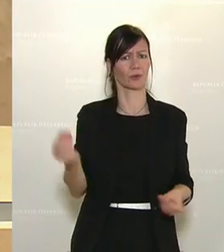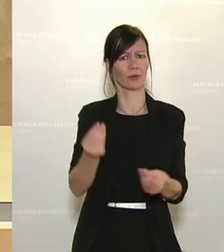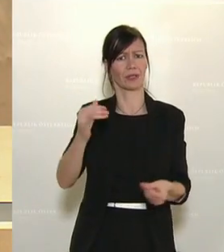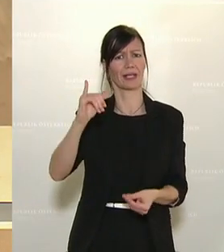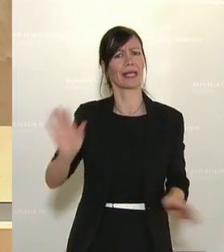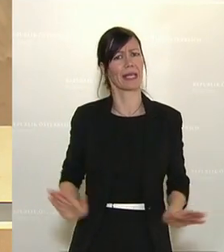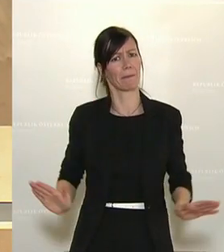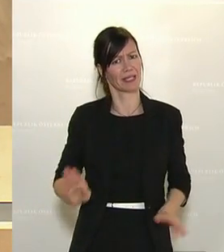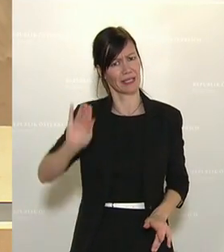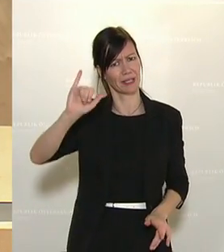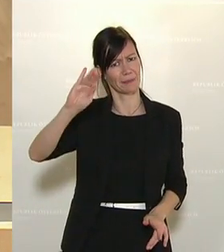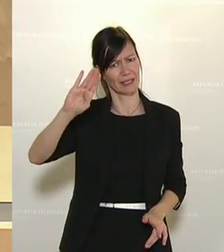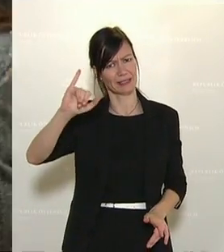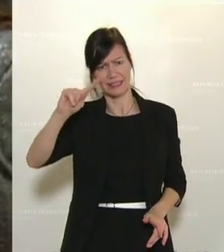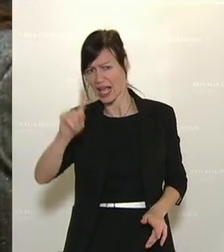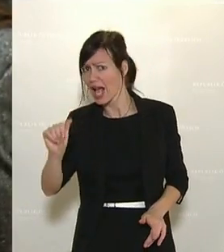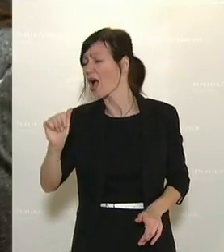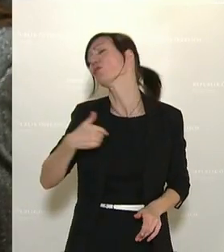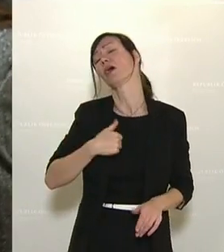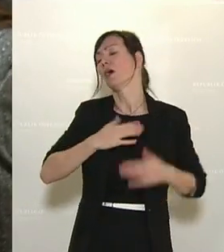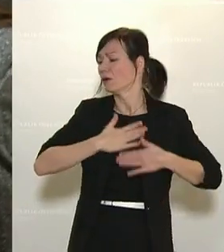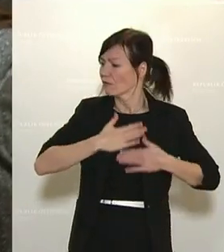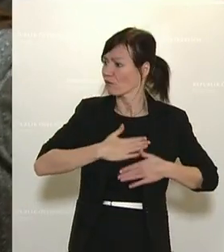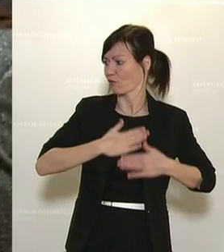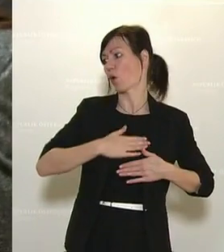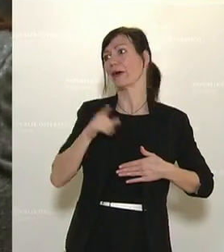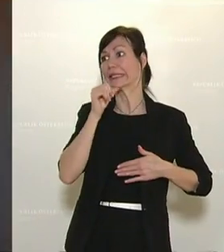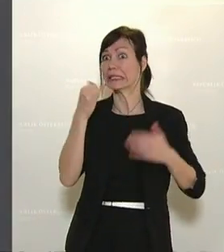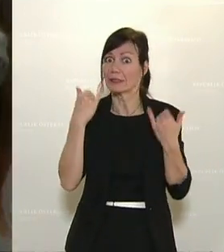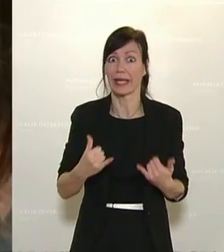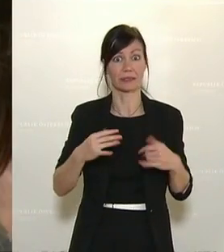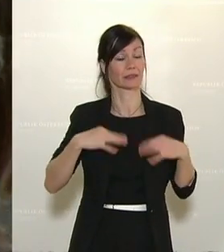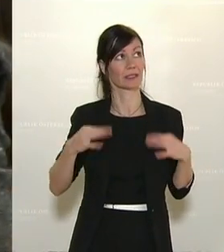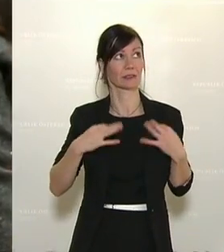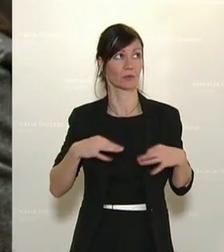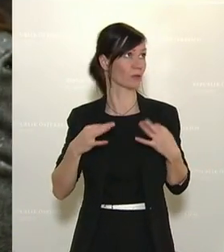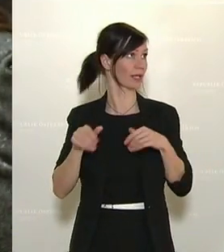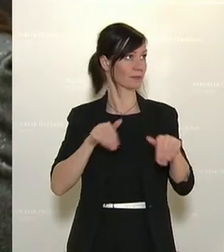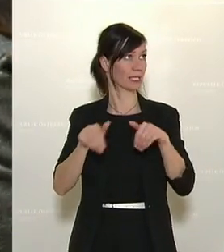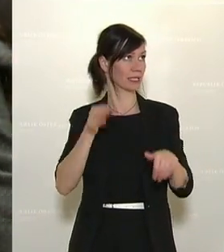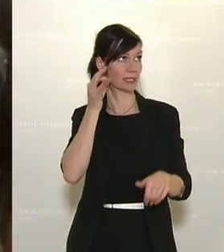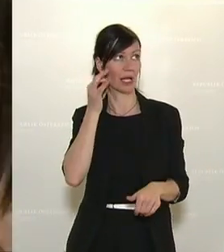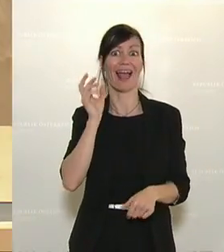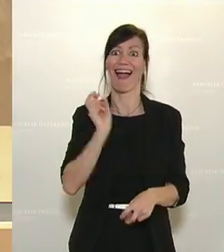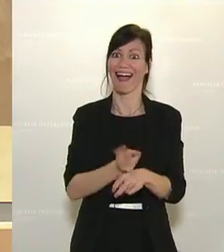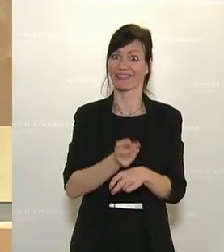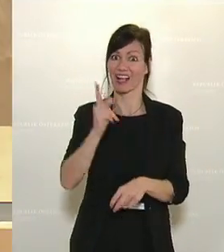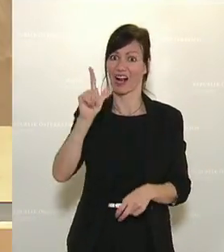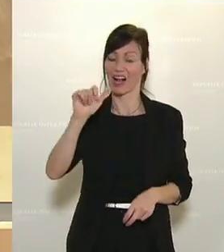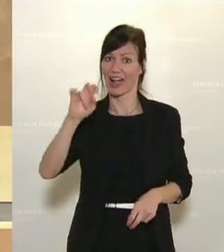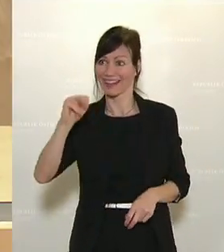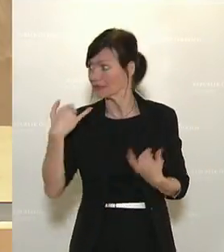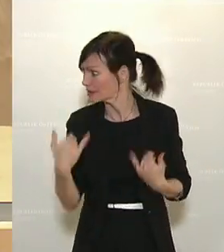froh darum, dass nicht Gesundheitsministerin Beate Hartinger-Klein hier zuständig ist in der Bekämpfung der Pandemie